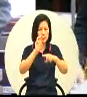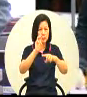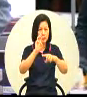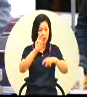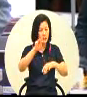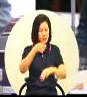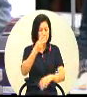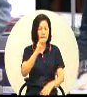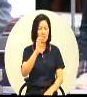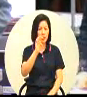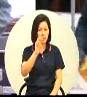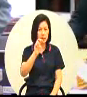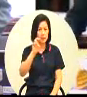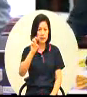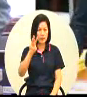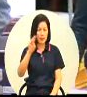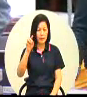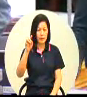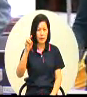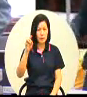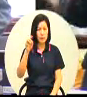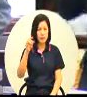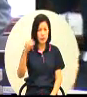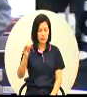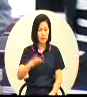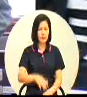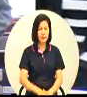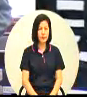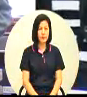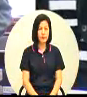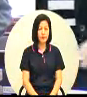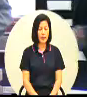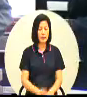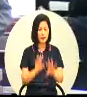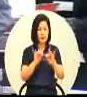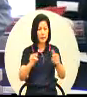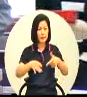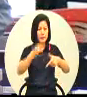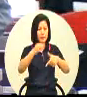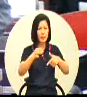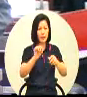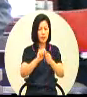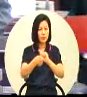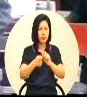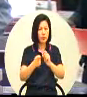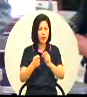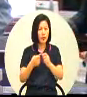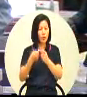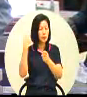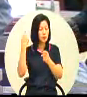324块，一般一般的用地，咱的地价税甲去年比起来增加